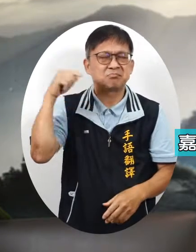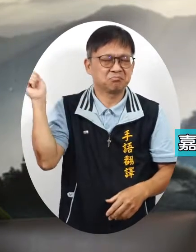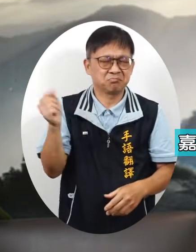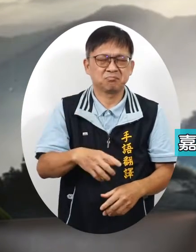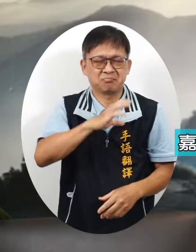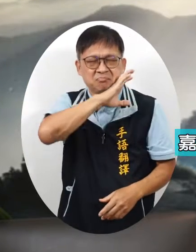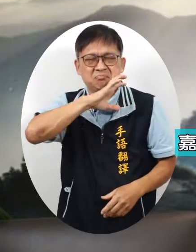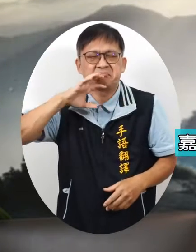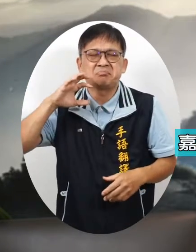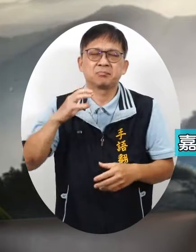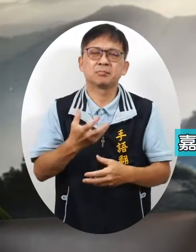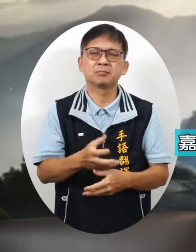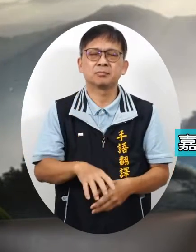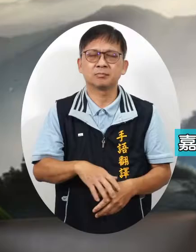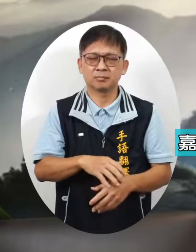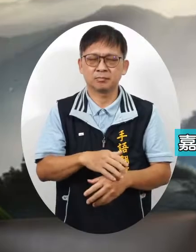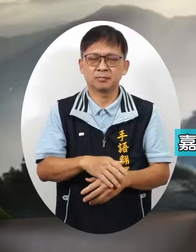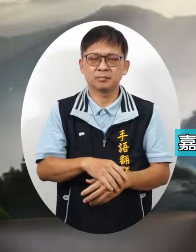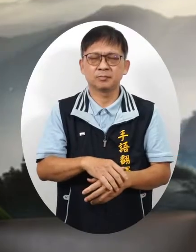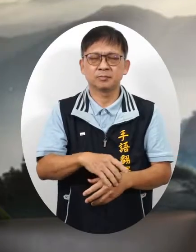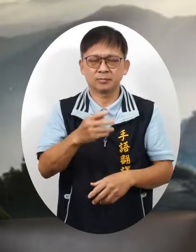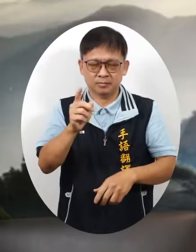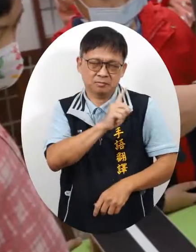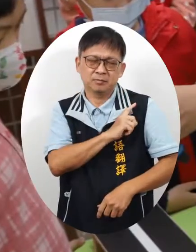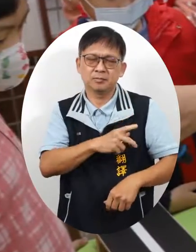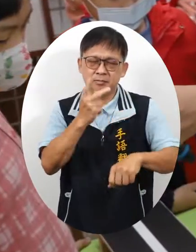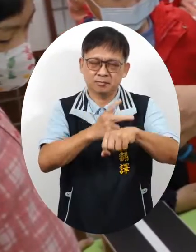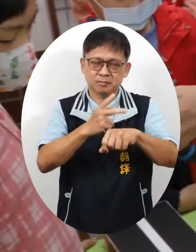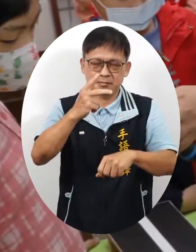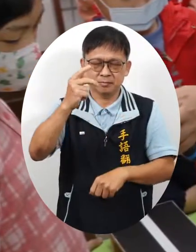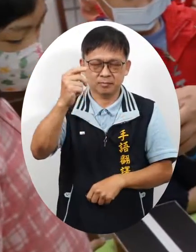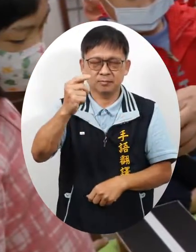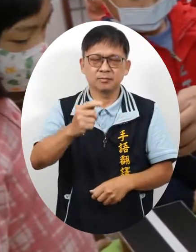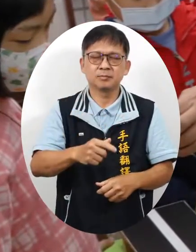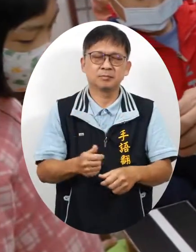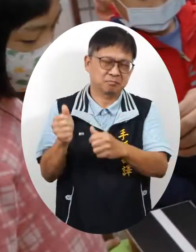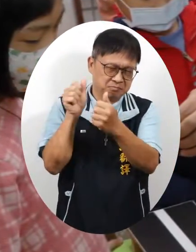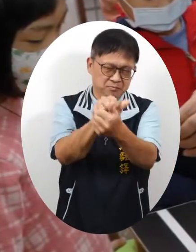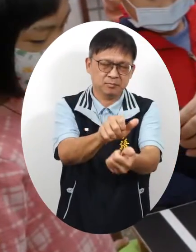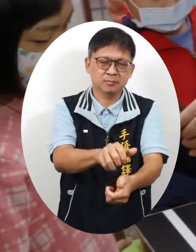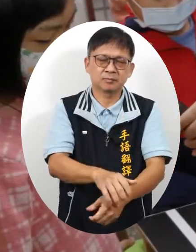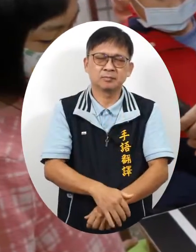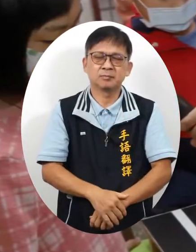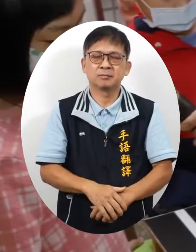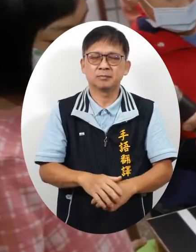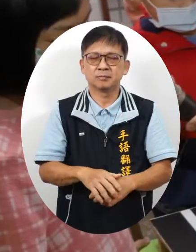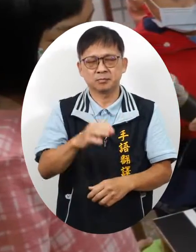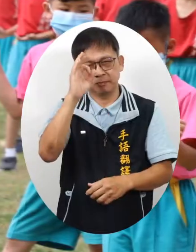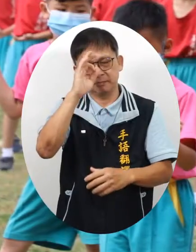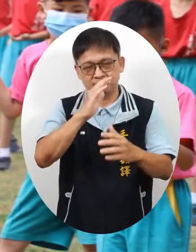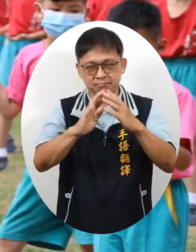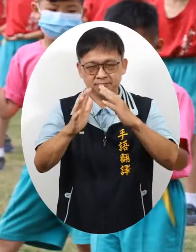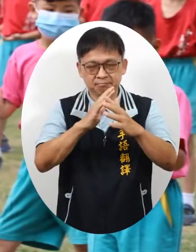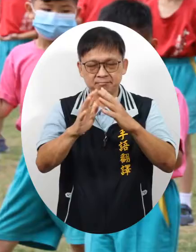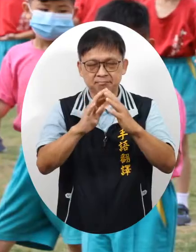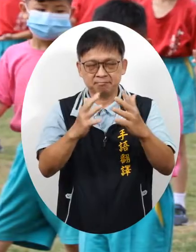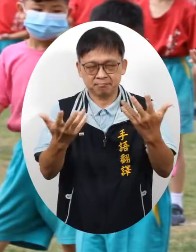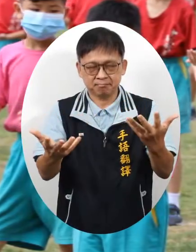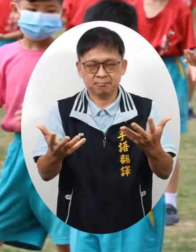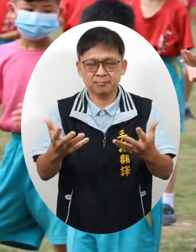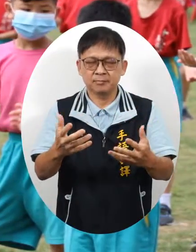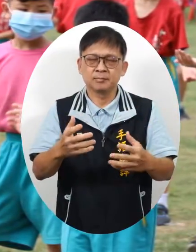看到乌克兰顽强抵抗俄罗斯的强权，并透过科技以小博大。我